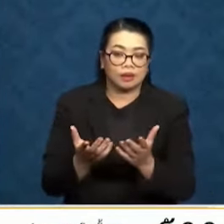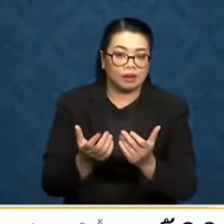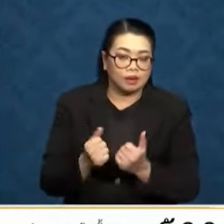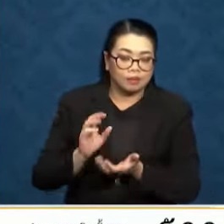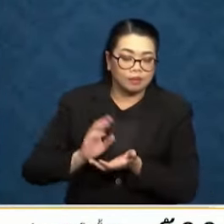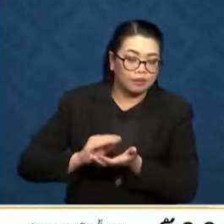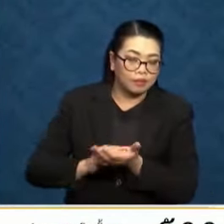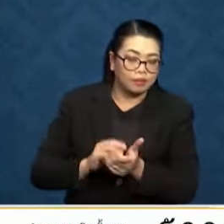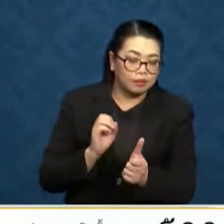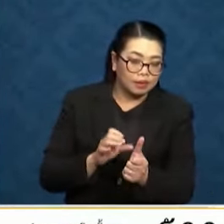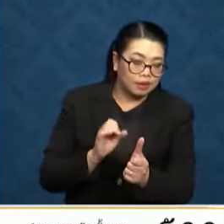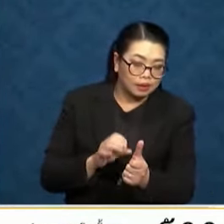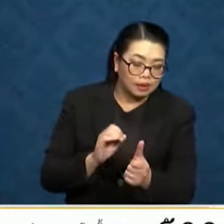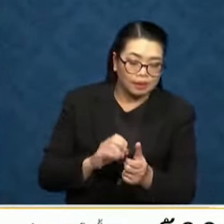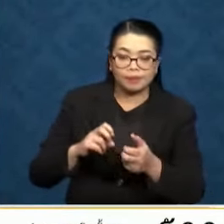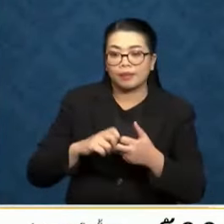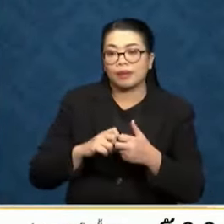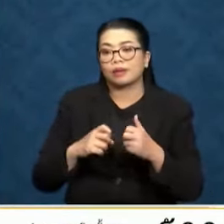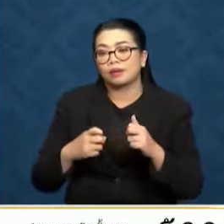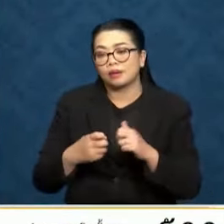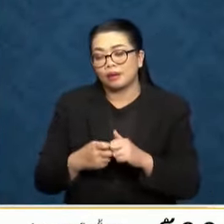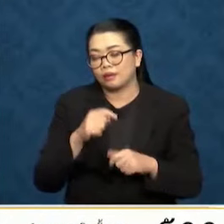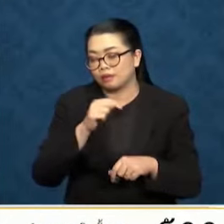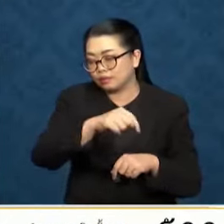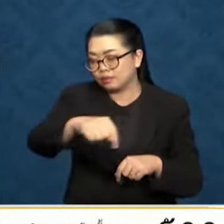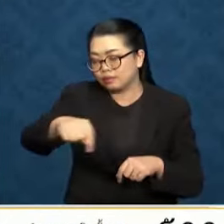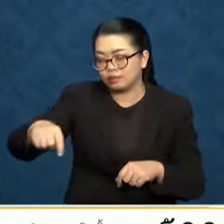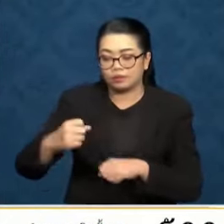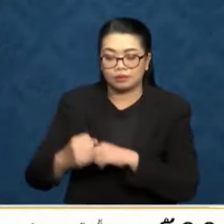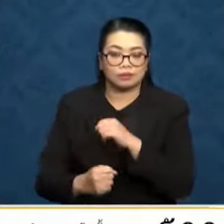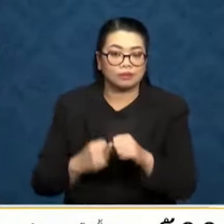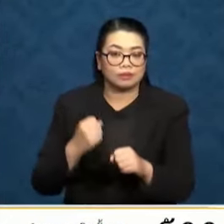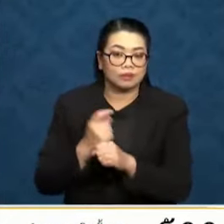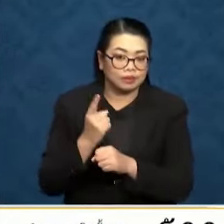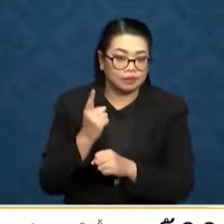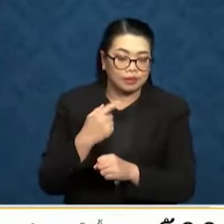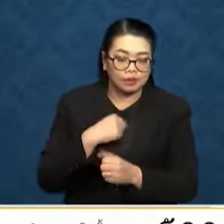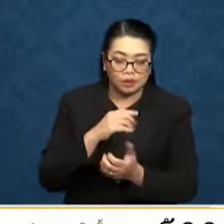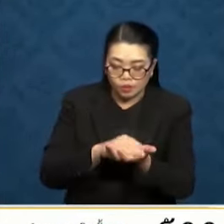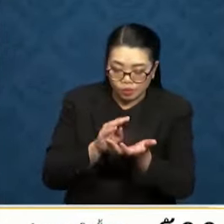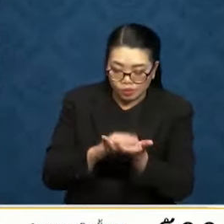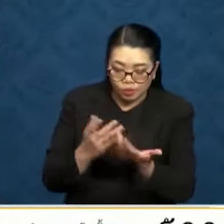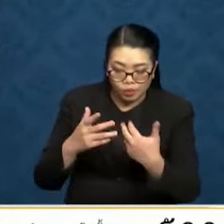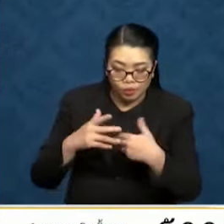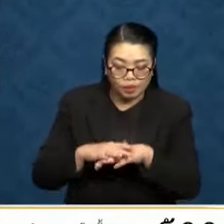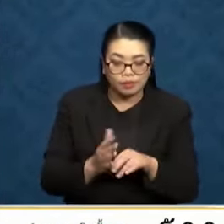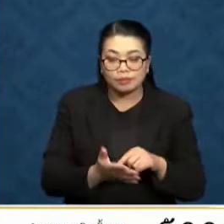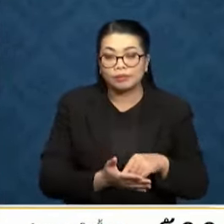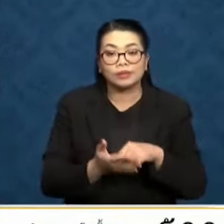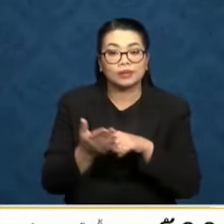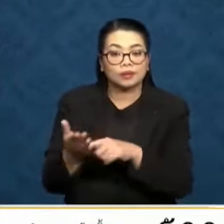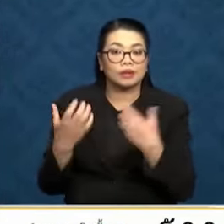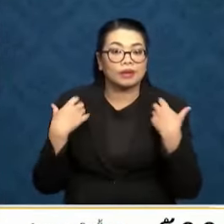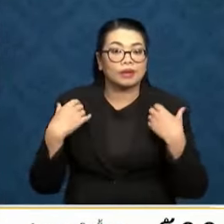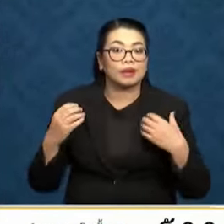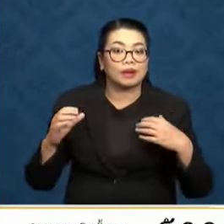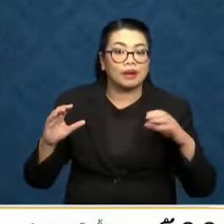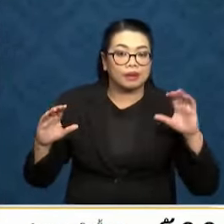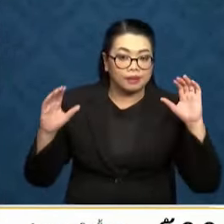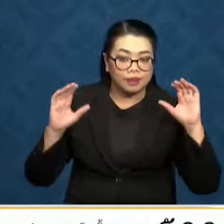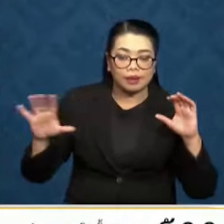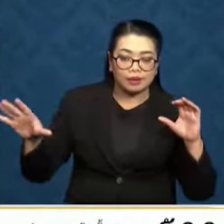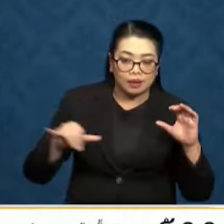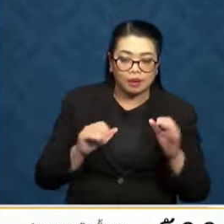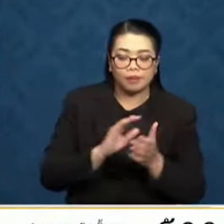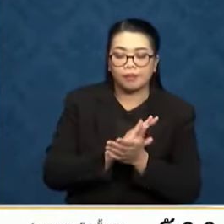ข้อแนะนำนะคะแล้วก็รับปัญหามาจากทุกๆหน่วยงานตลอด 1ปีดิฉันรวบรวมค่ะมานำเสนอให้รัฐบาลได้นำ